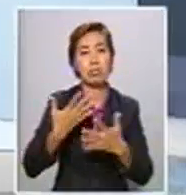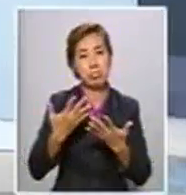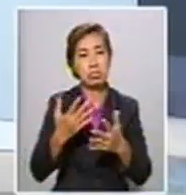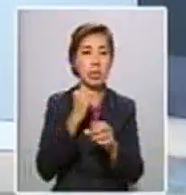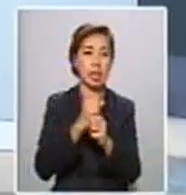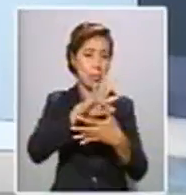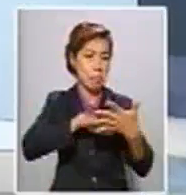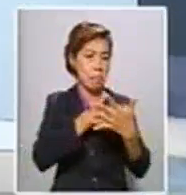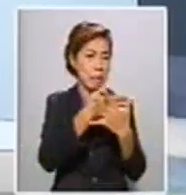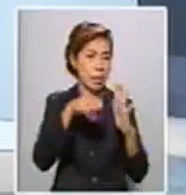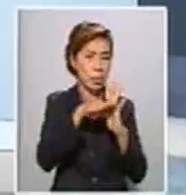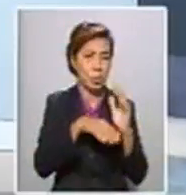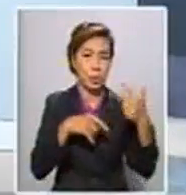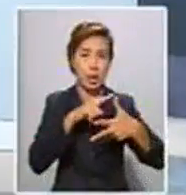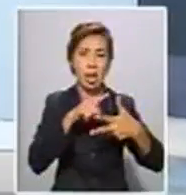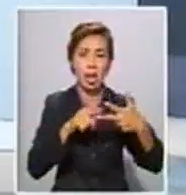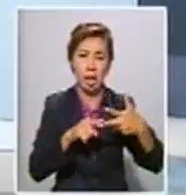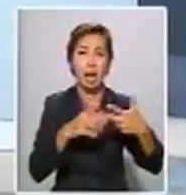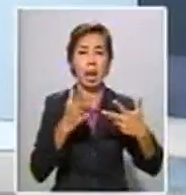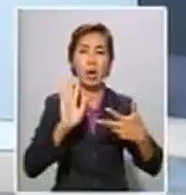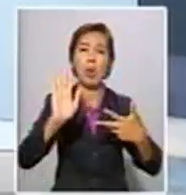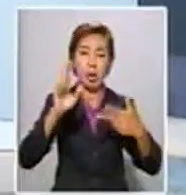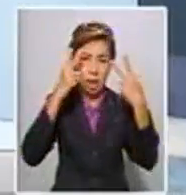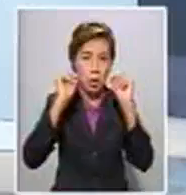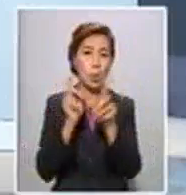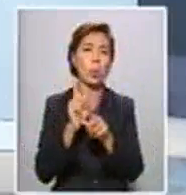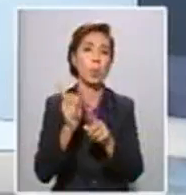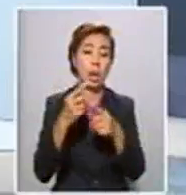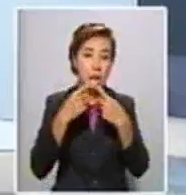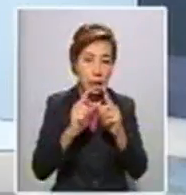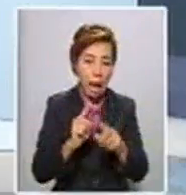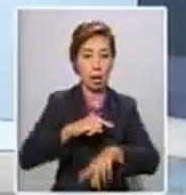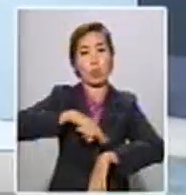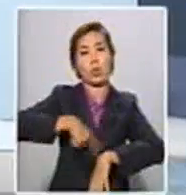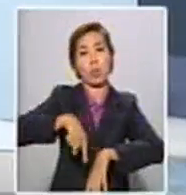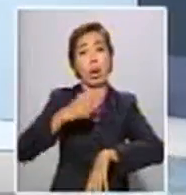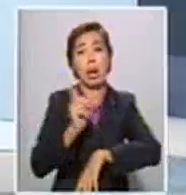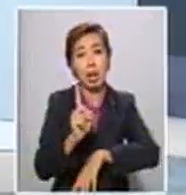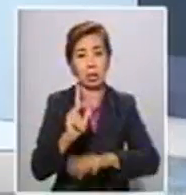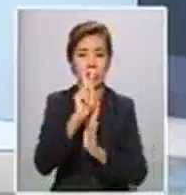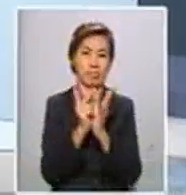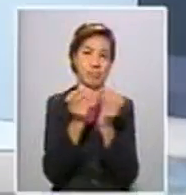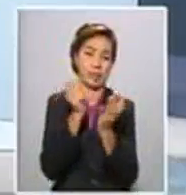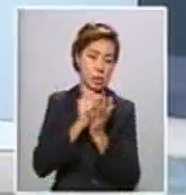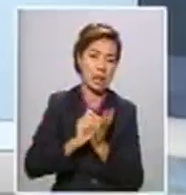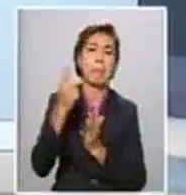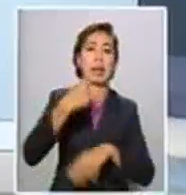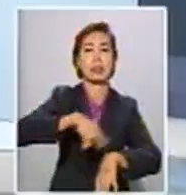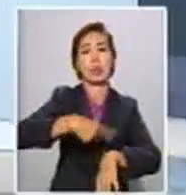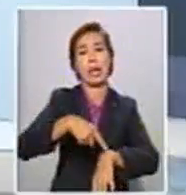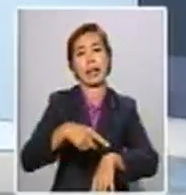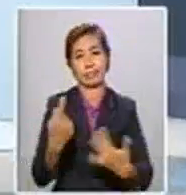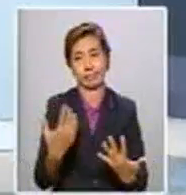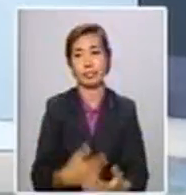บของรถแมพจะทำให้รถแมพนั้นไม่เพิ่มขึ้นไปมากเท่าไหร่นะครับแต่ว่าที่สำคัญคือเราจะต้องเสียเวลาในการที่จะต้องมาร่างรัฐธรรมนูญฉบับใหม่ครับ ครับเท่าที่สัง